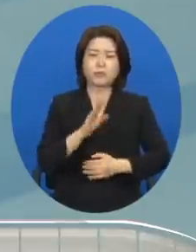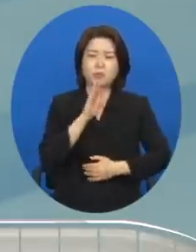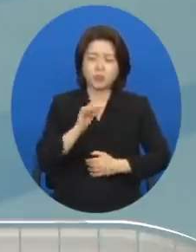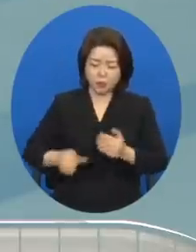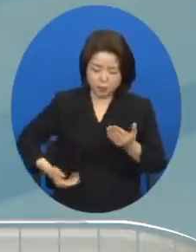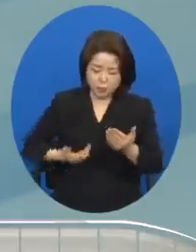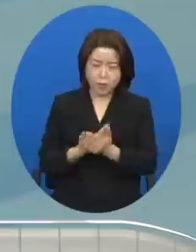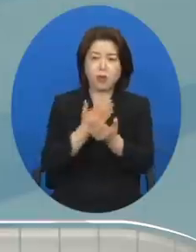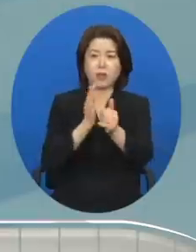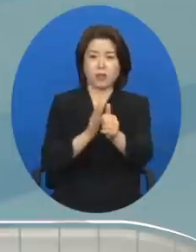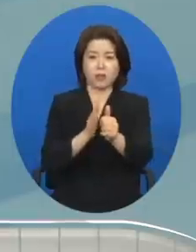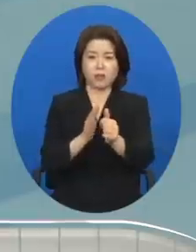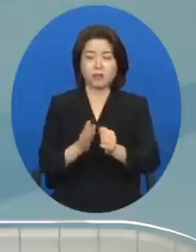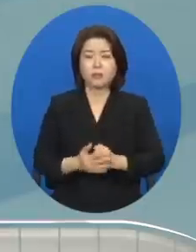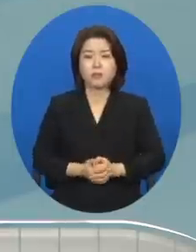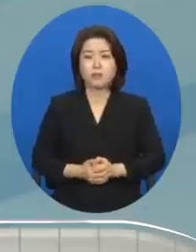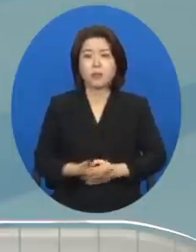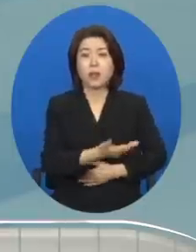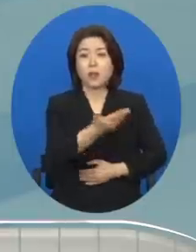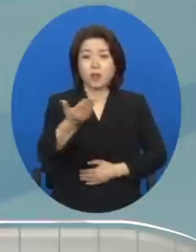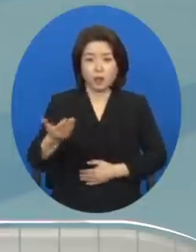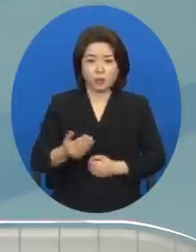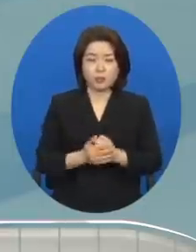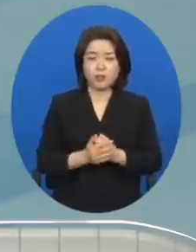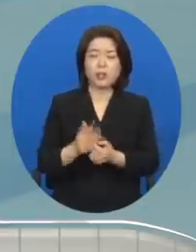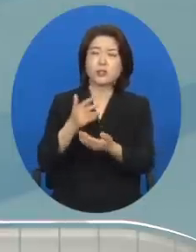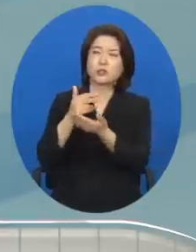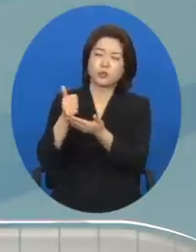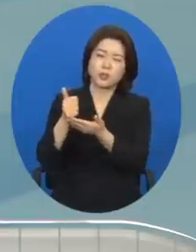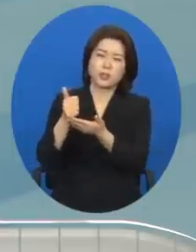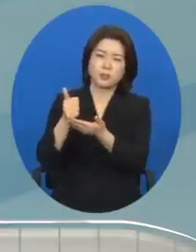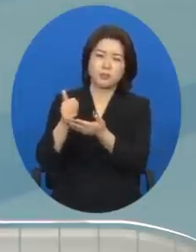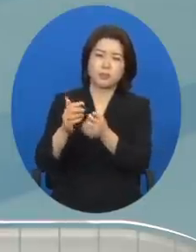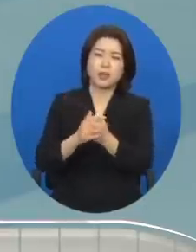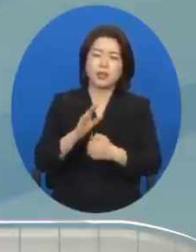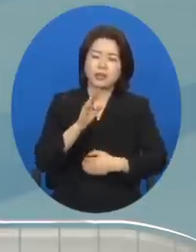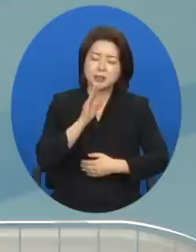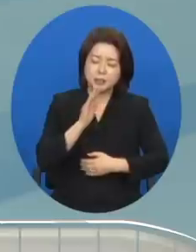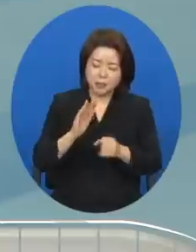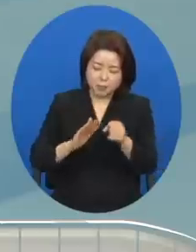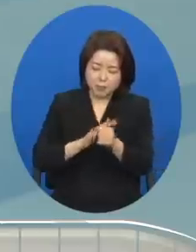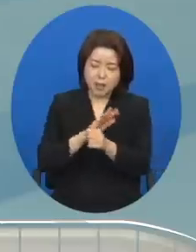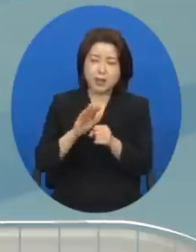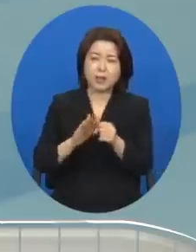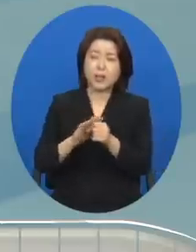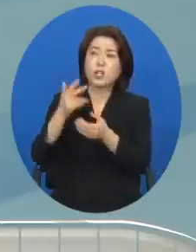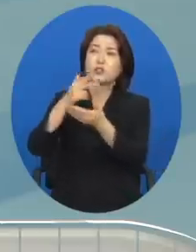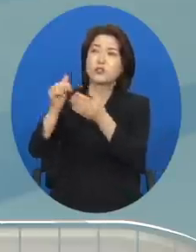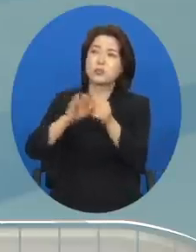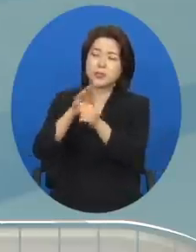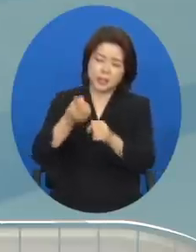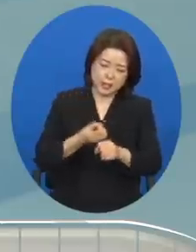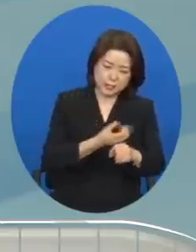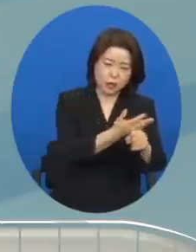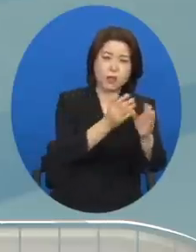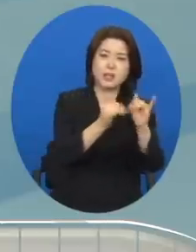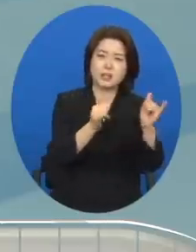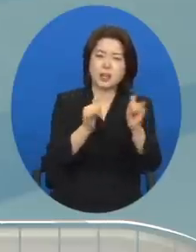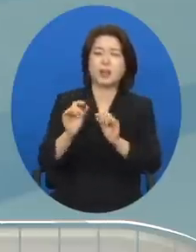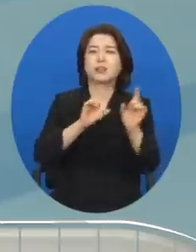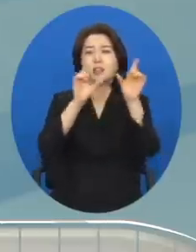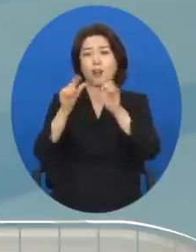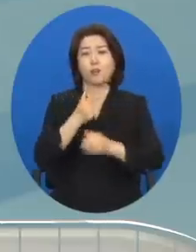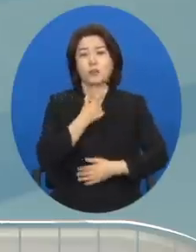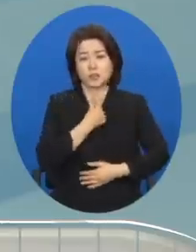회개합시다. 여러분 중에 주님, 정말 사랑, 주님의 사랑 전하는 자로 살고